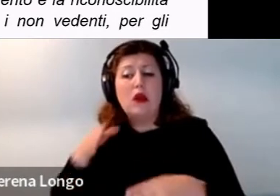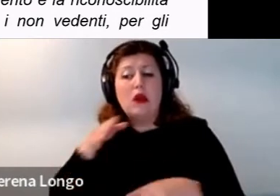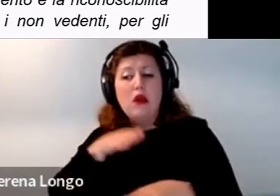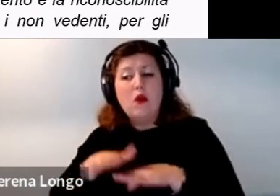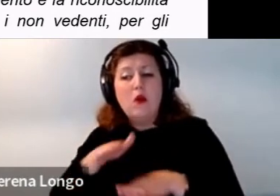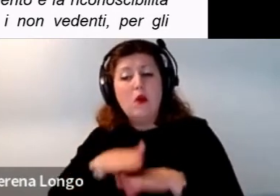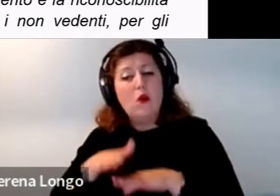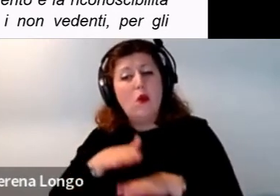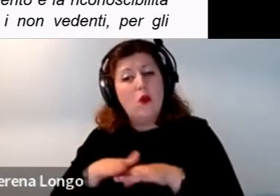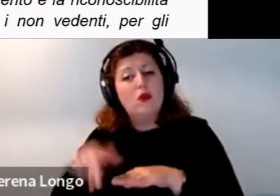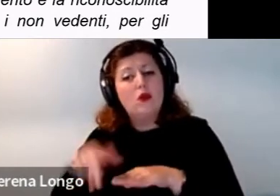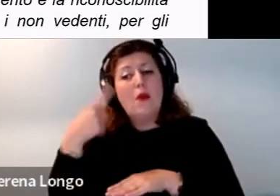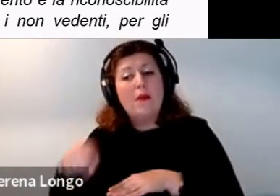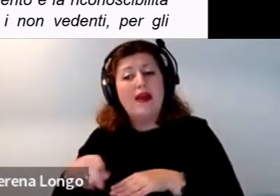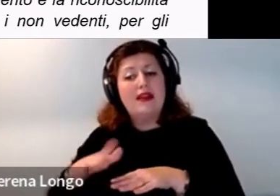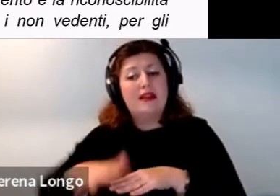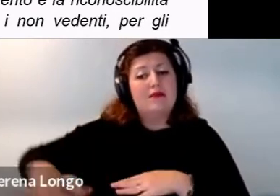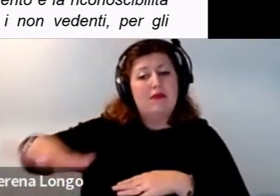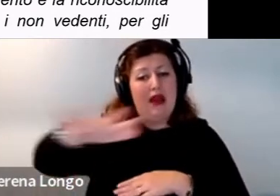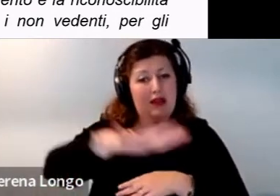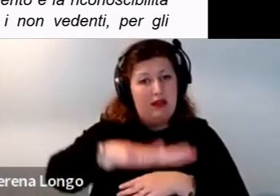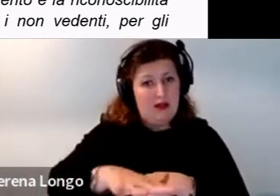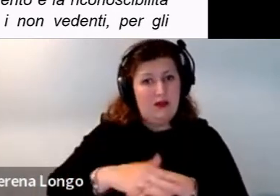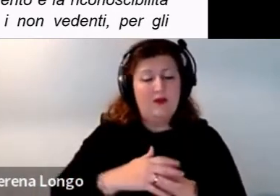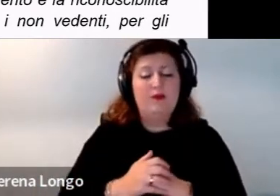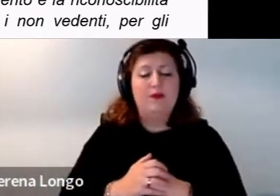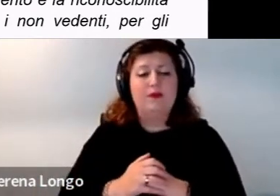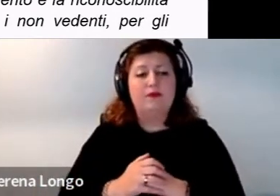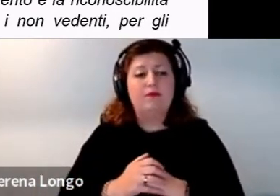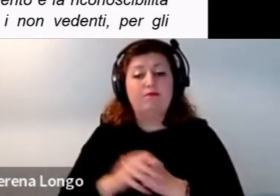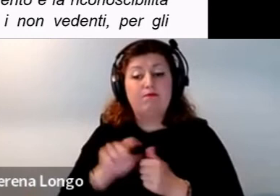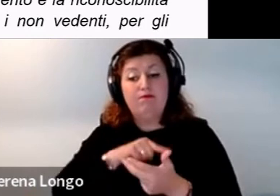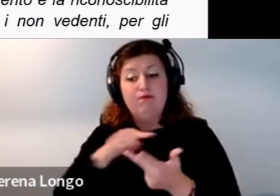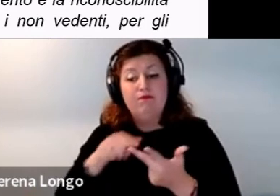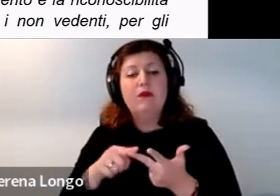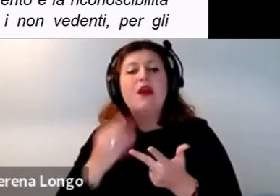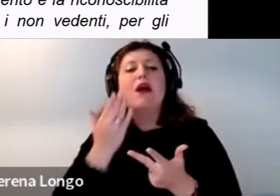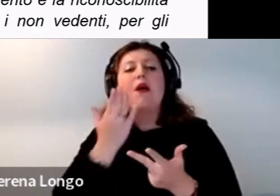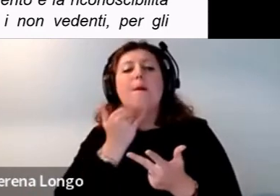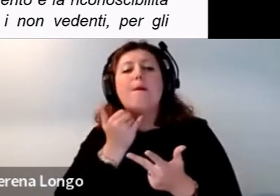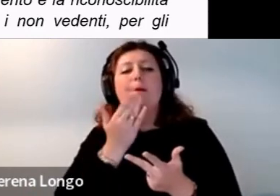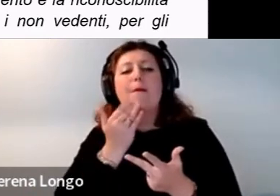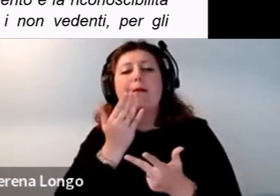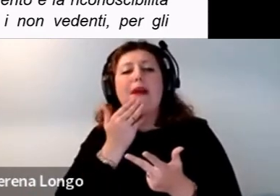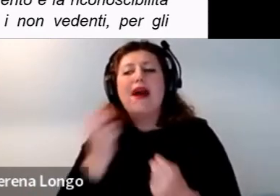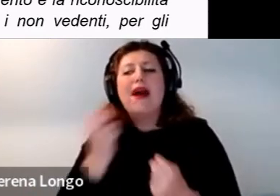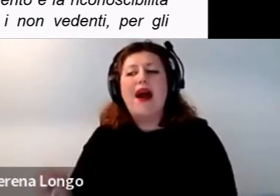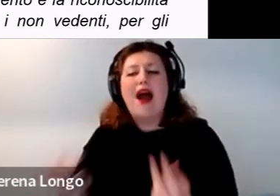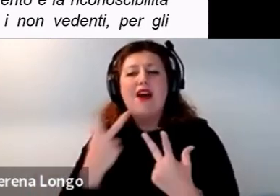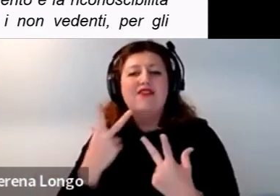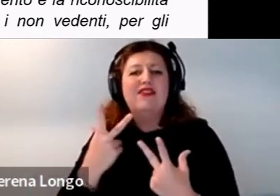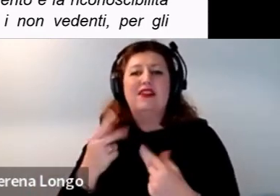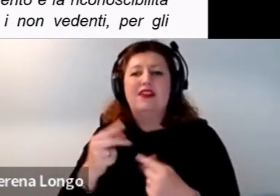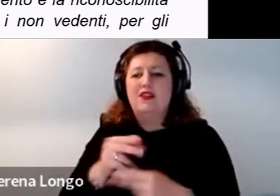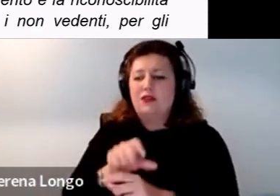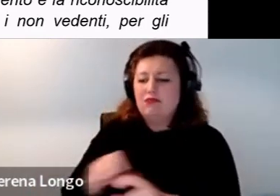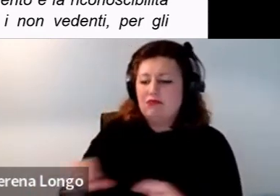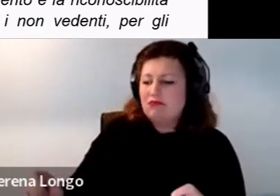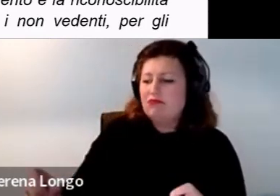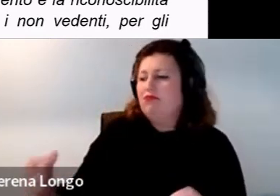utilizzazione di spazi, attrezzature o componenti, e la mancanza di accorgimenti e segnalazioni che